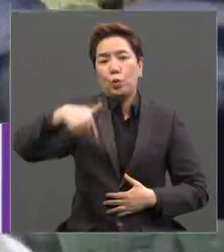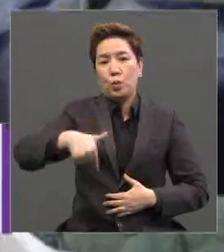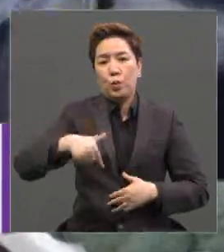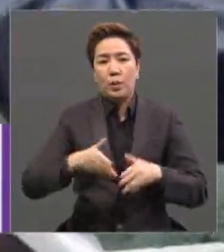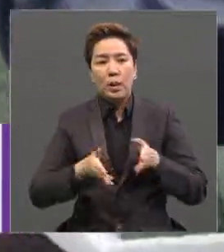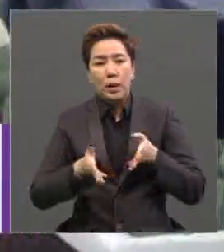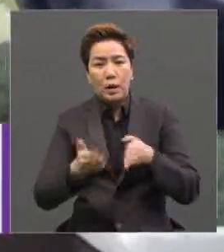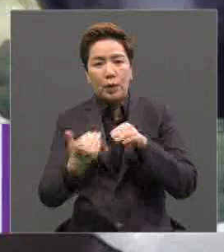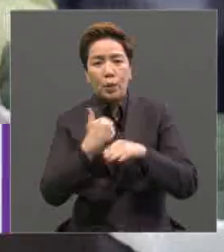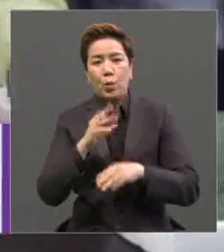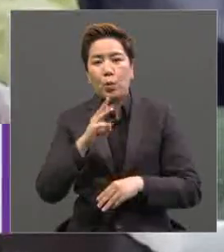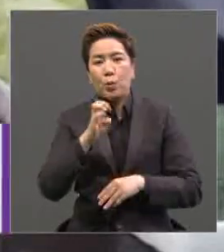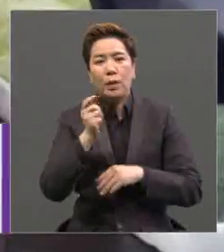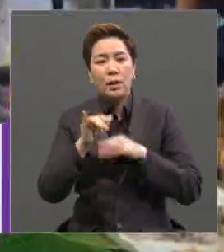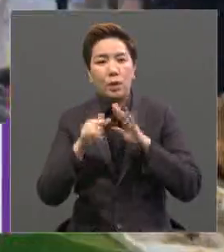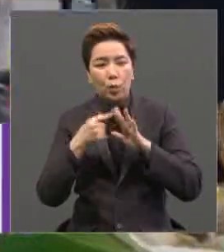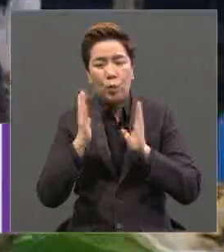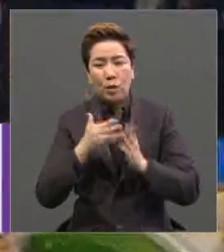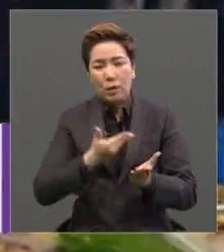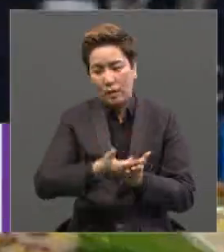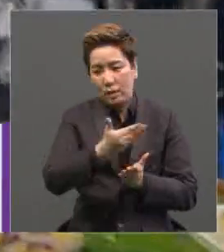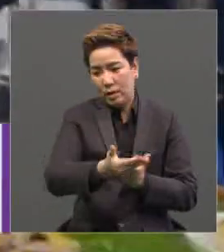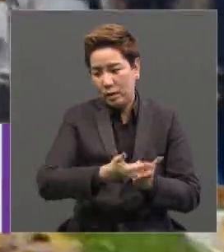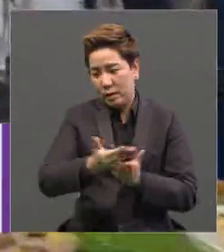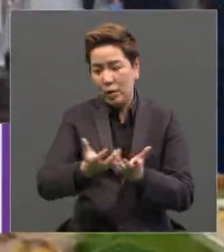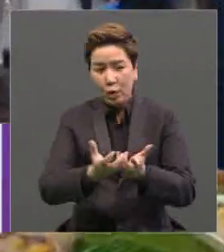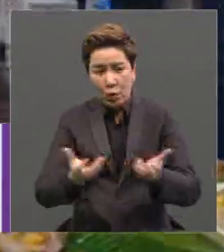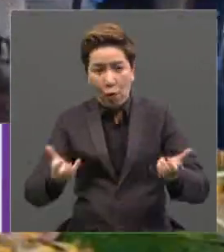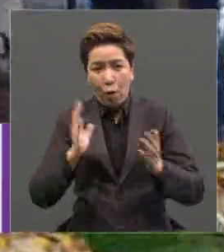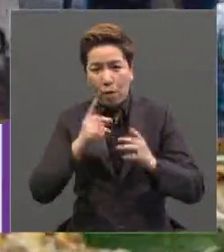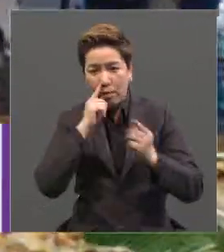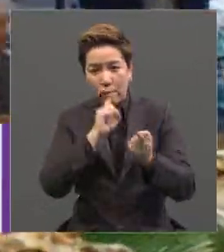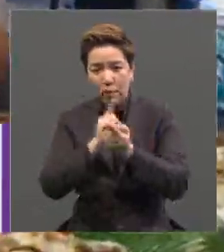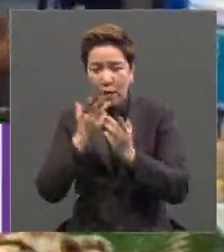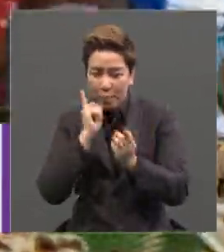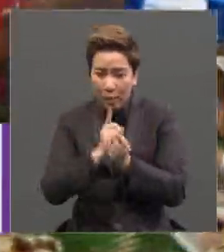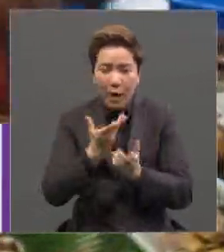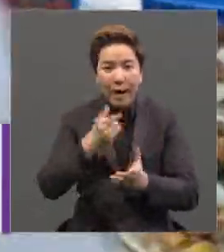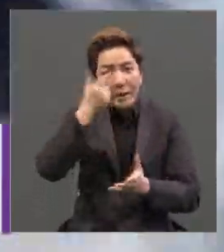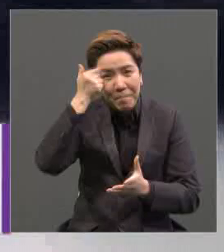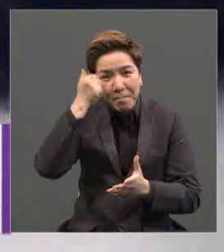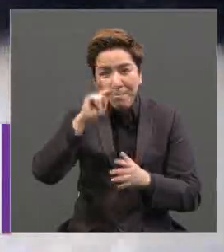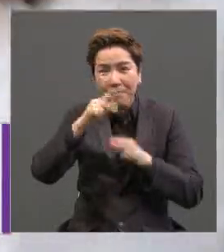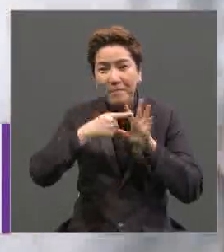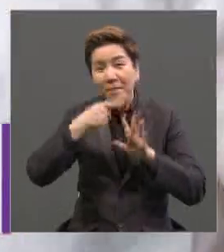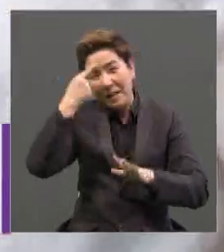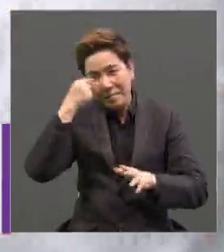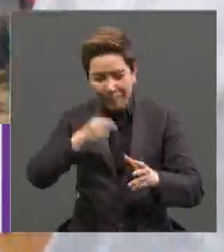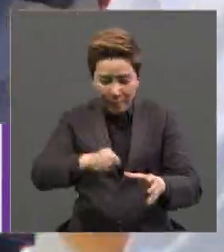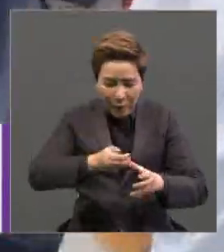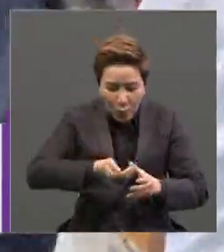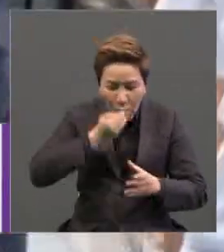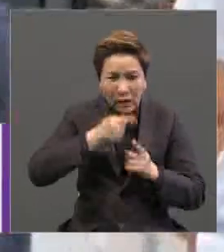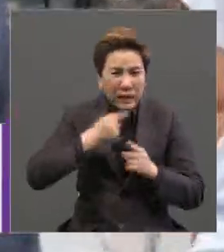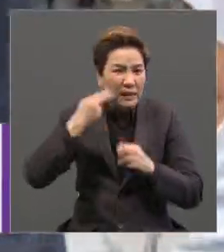ค่ะแวะซื้อของนะคะพบปะประชาชนนี่เดินไปแวะซื้องาดำจากร้านตีงาดำร้